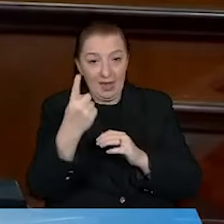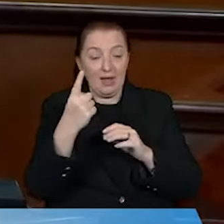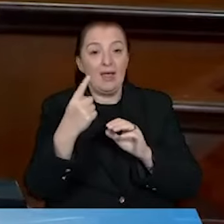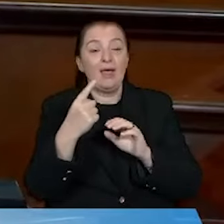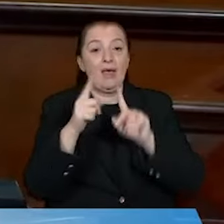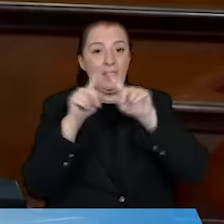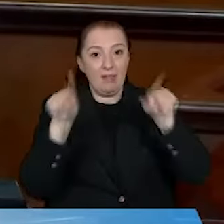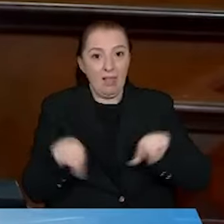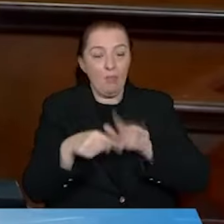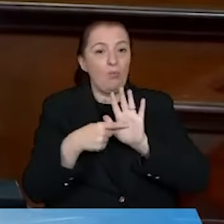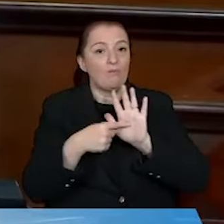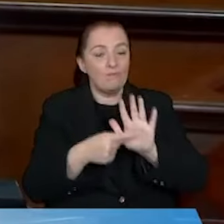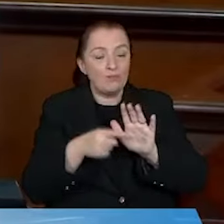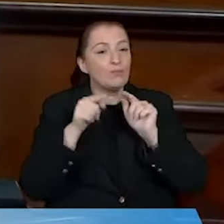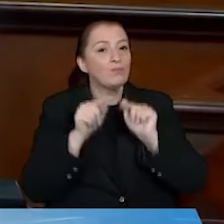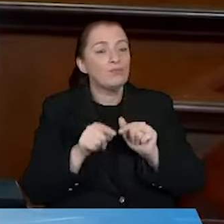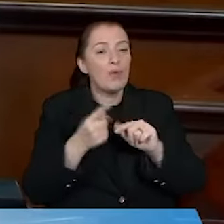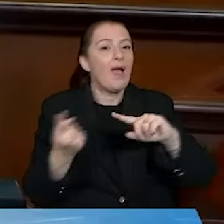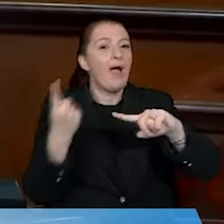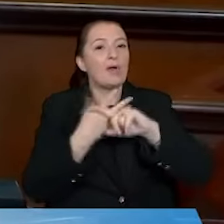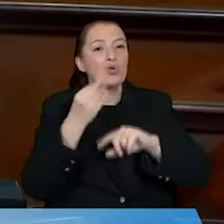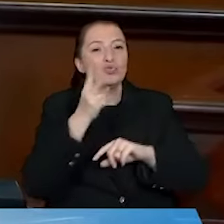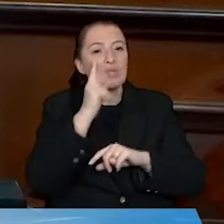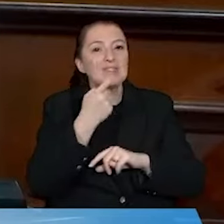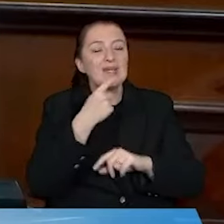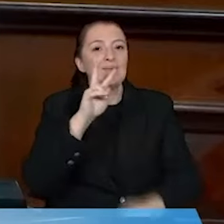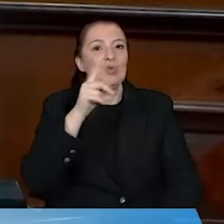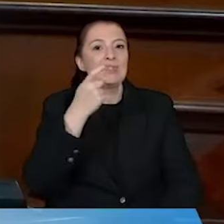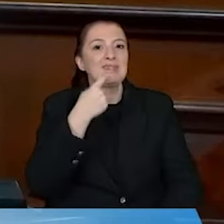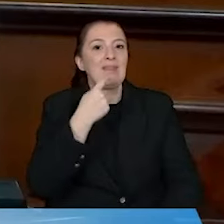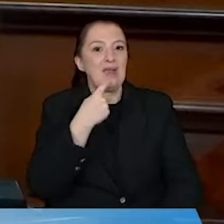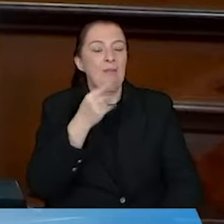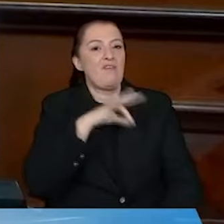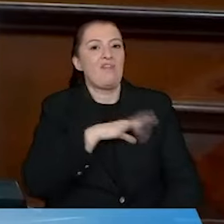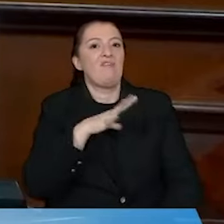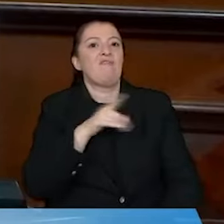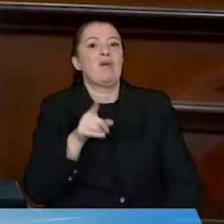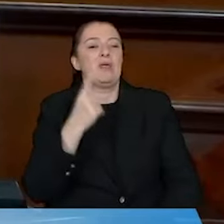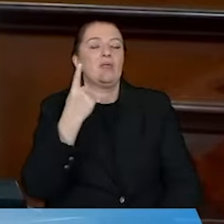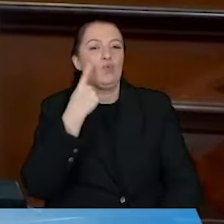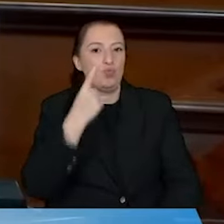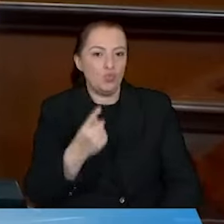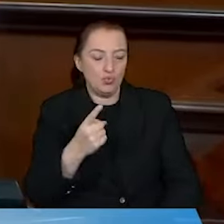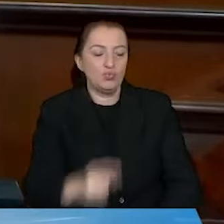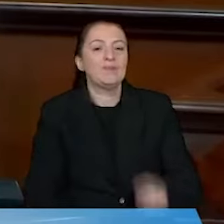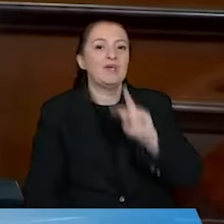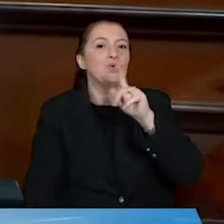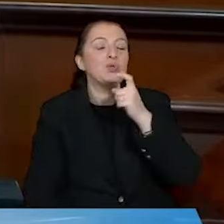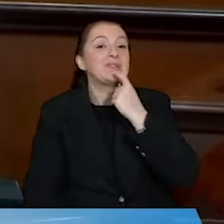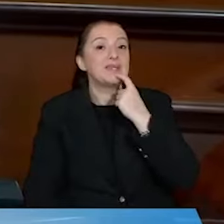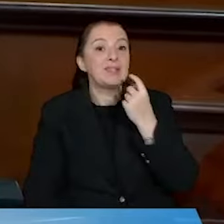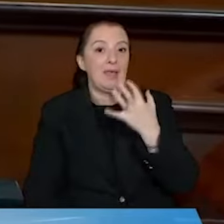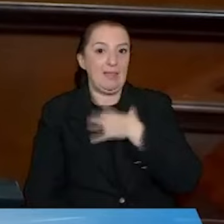size. Beltur'un öz kaynaklarının artıda olduğu son yıl 2019 yılı. Diğerini zaten görüyorsunuz. 2019